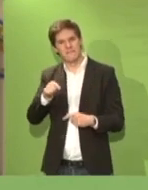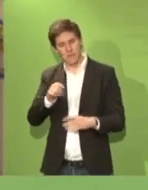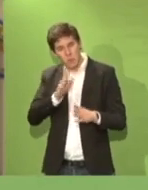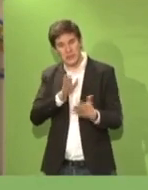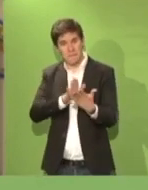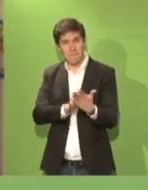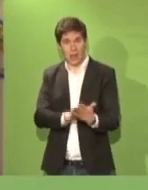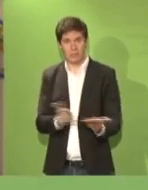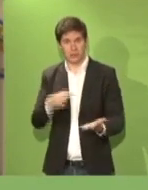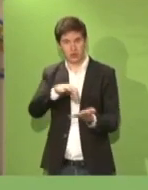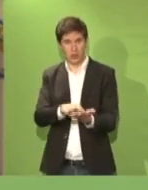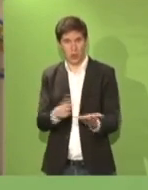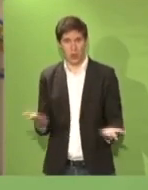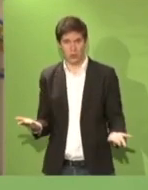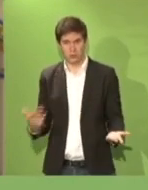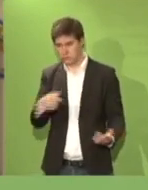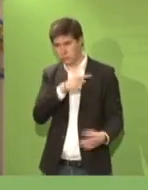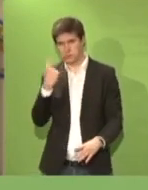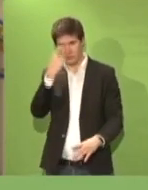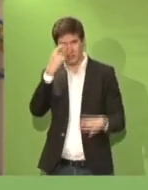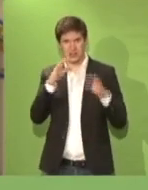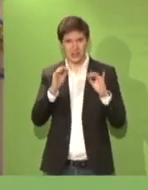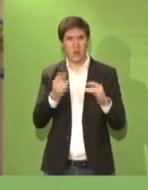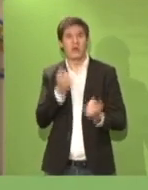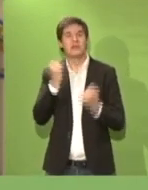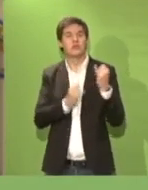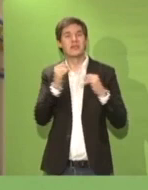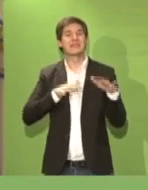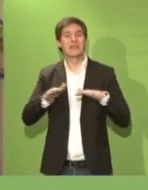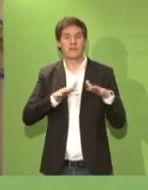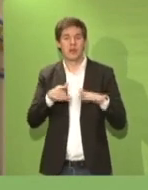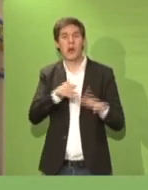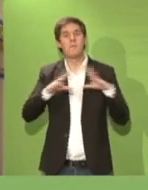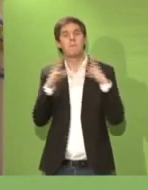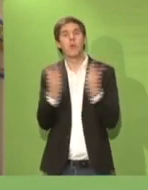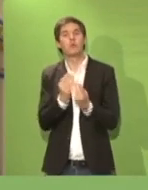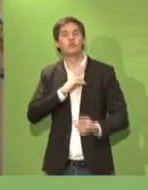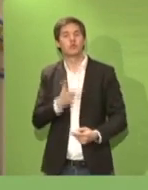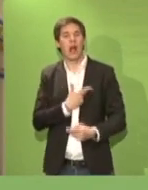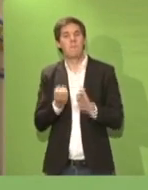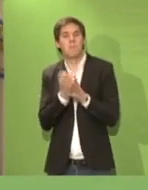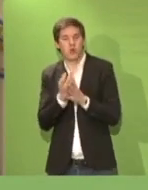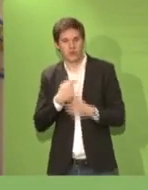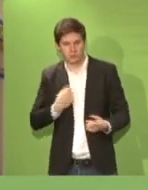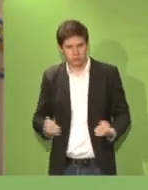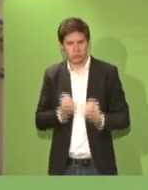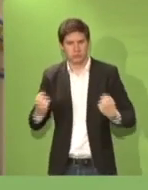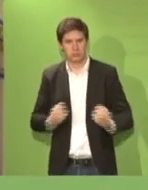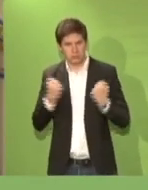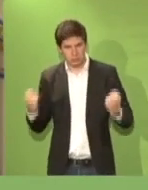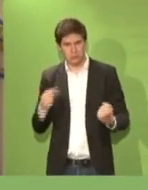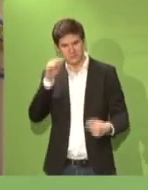Denn wir wissen, dass wir in der Industriegesellschaft eben auch das Bruttosozialprodukt erwirtschaften, mit dem wir